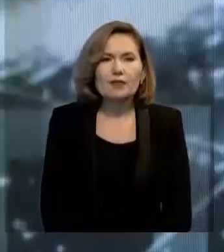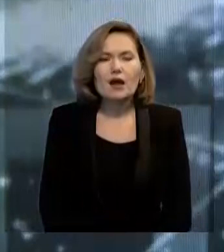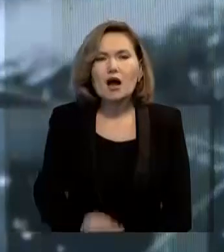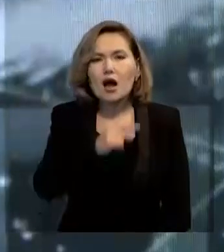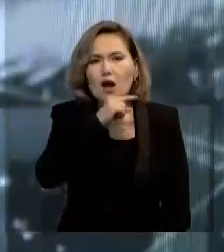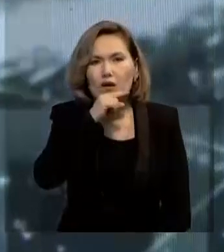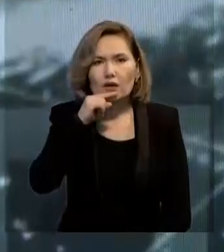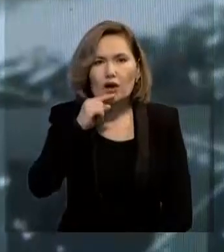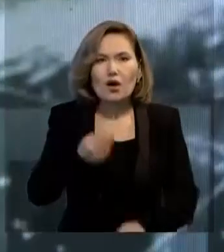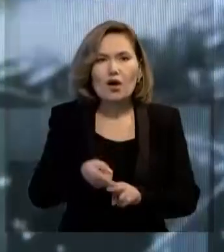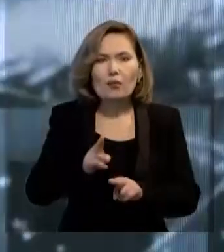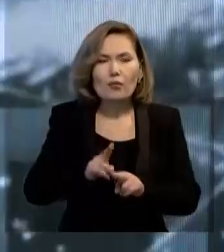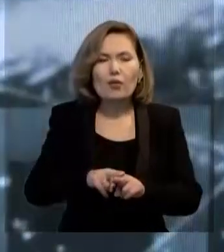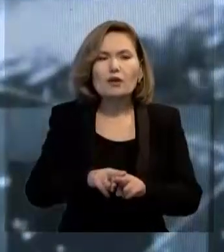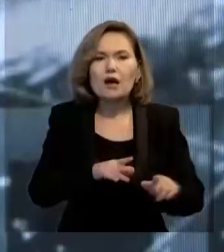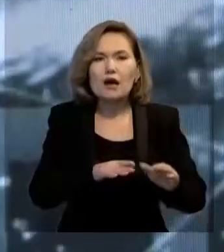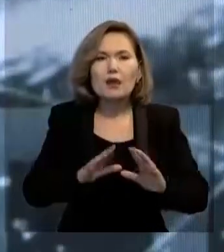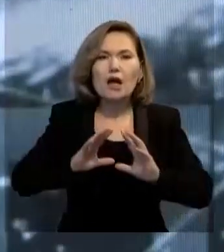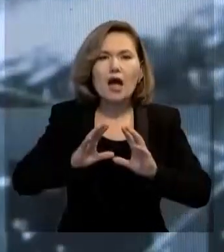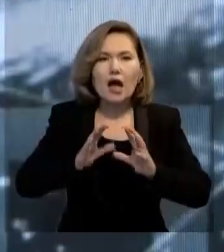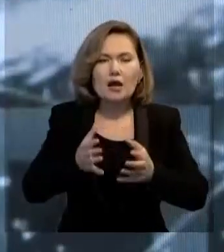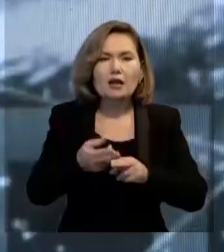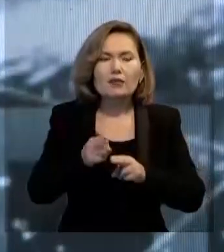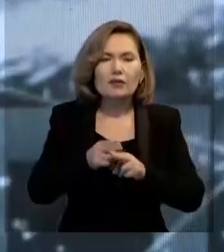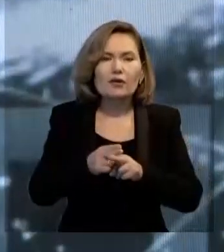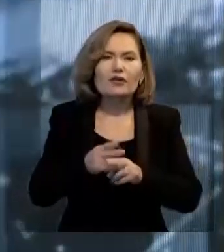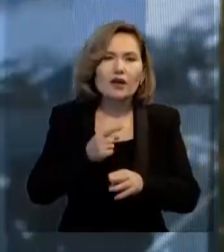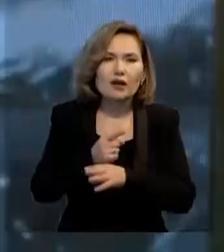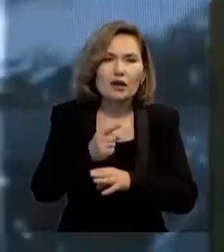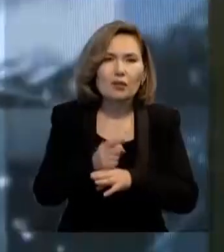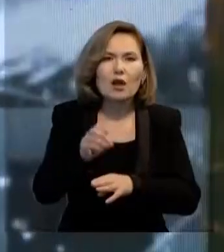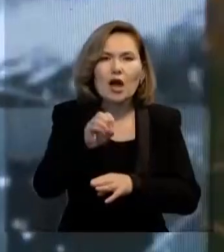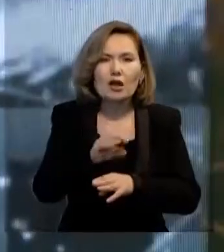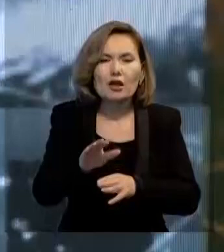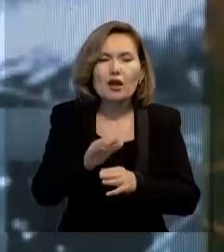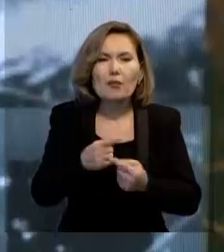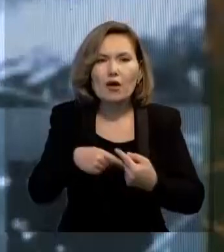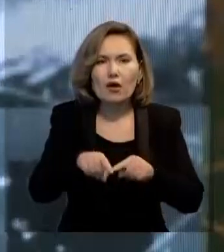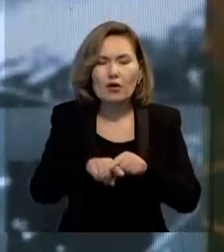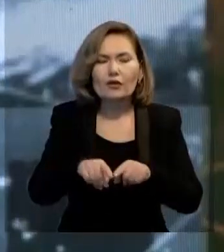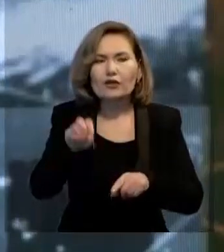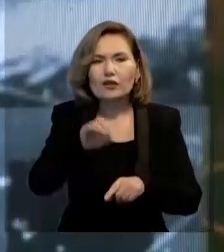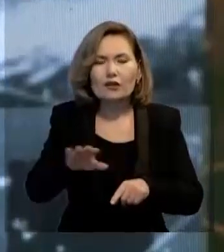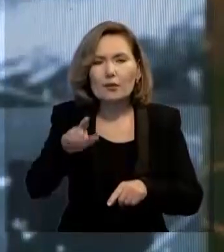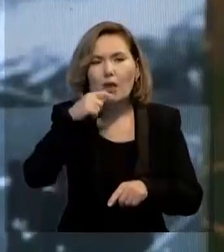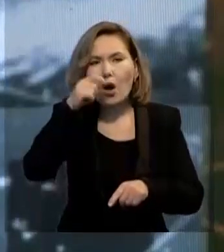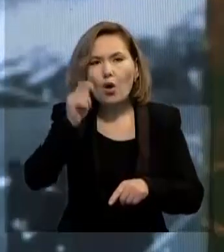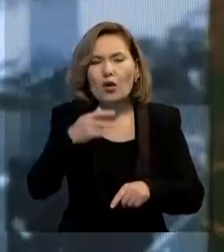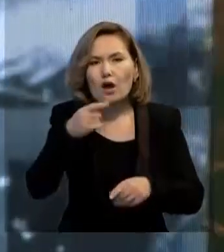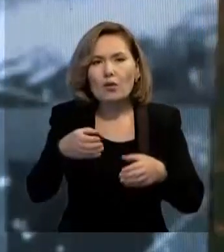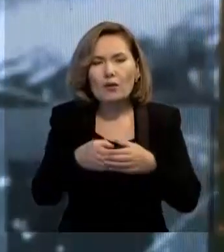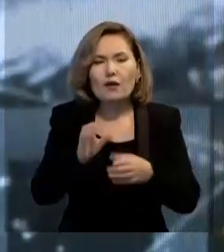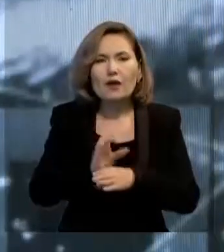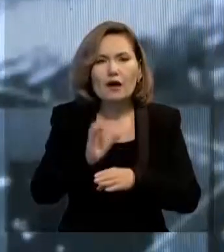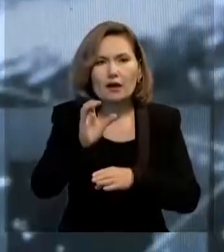Ресейдің бұл әрекетін әлемдік қауымдастық қатаң сынға алды. Еуроодақ өкілдері Украинаға қолдау білдіріп, елге қосымша әскери көмек бөлінетінін